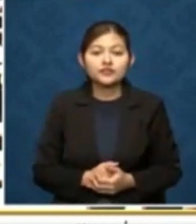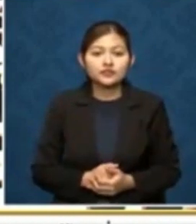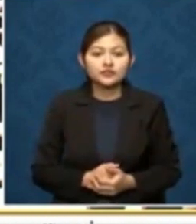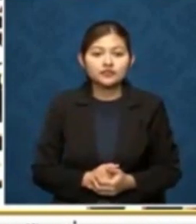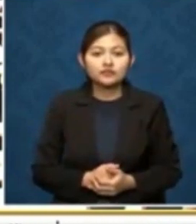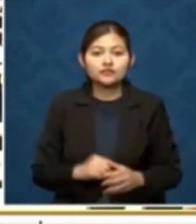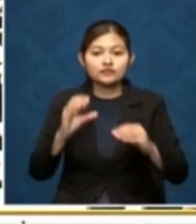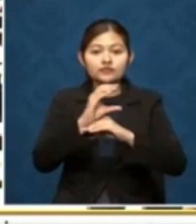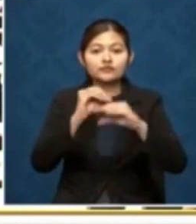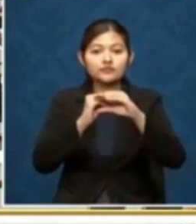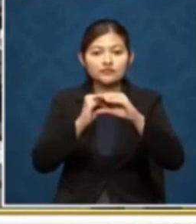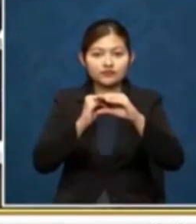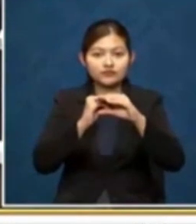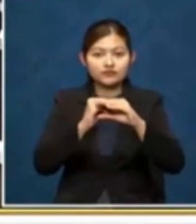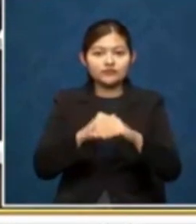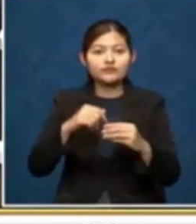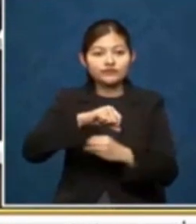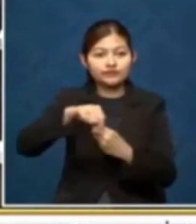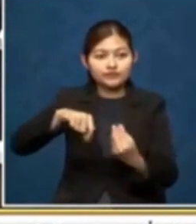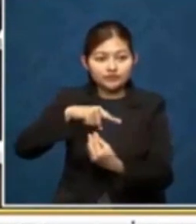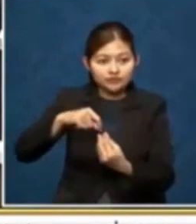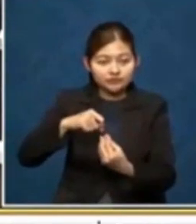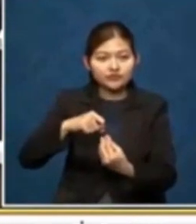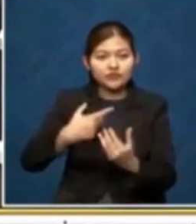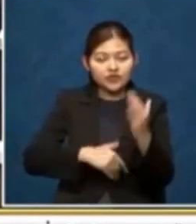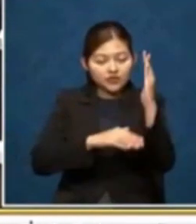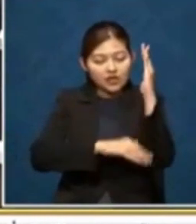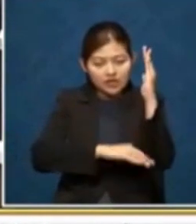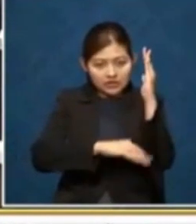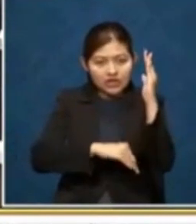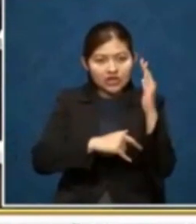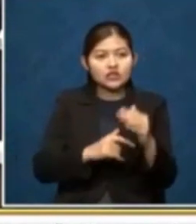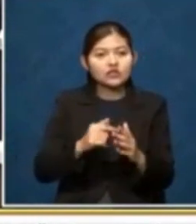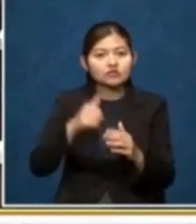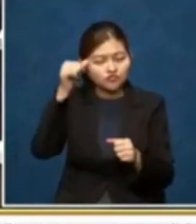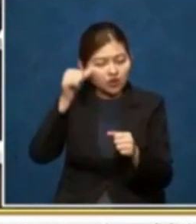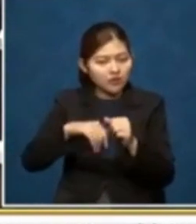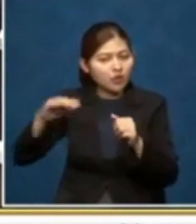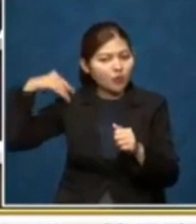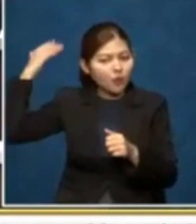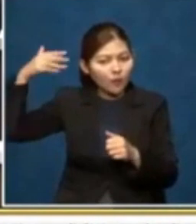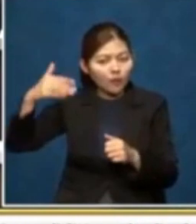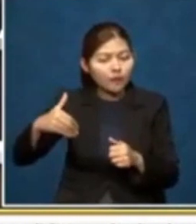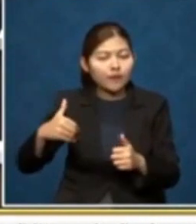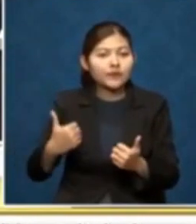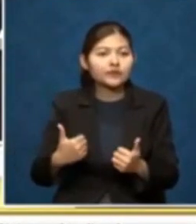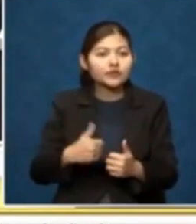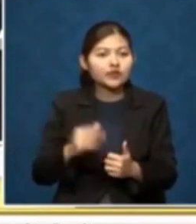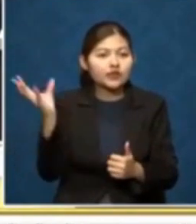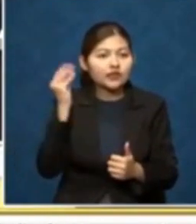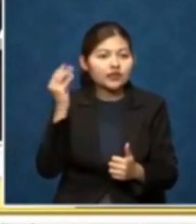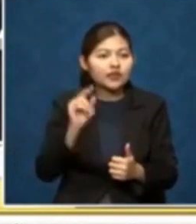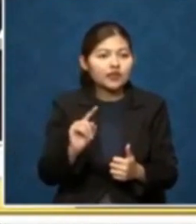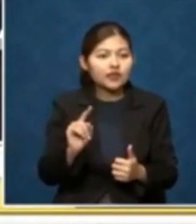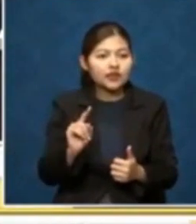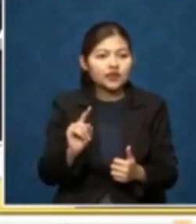โครงการต่างๆโครงการเศรษฐกิจต่างๆที่เกิดขึ้นในภาคใต้นะคะตั้งแต่ดิฉันจำความได้ดิฉันได้ยินคำว่าคอคอดก